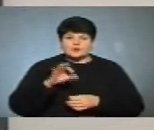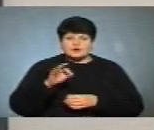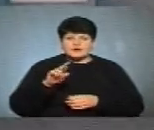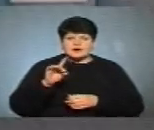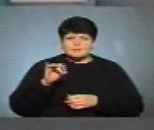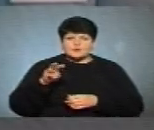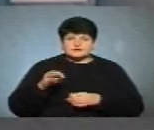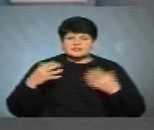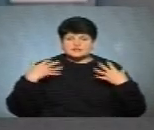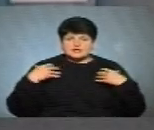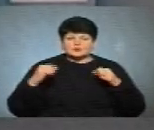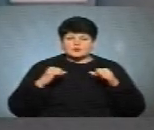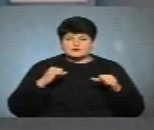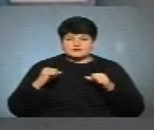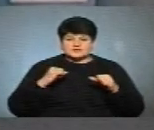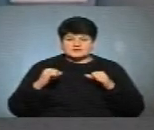Єрмоленко,